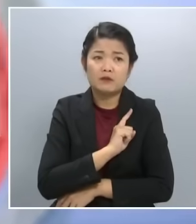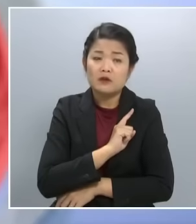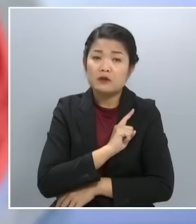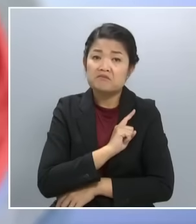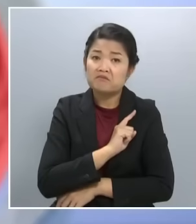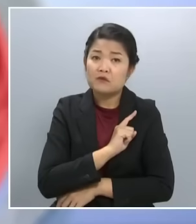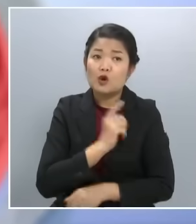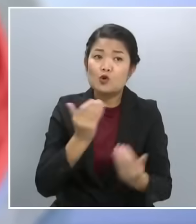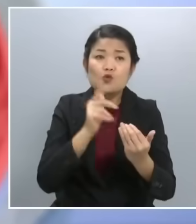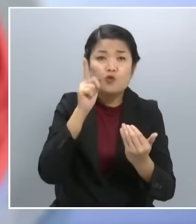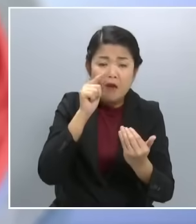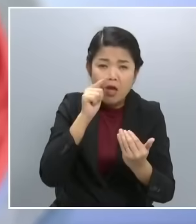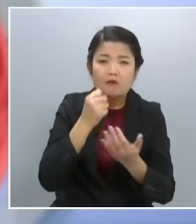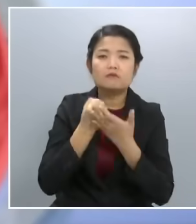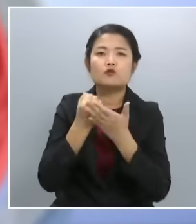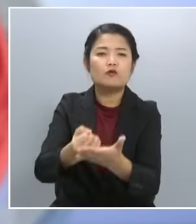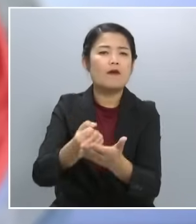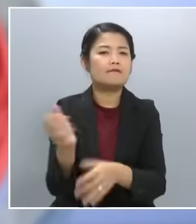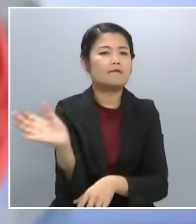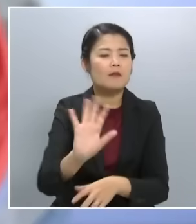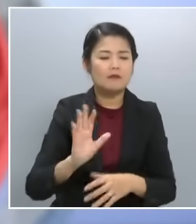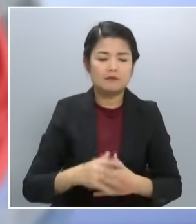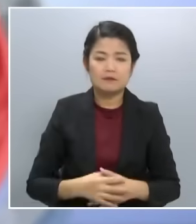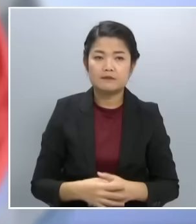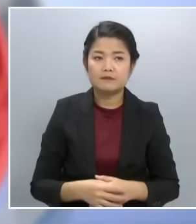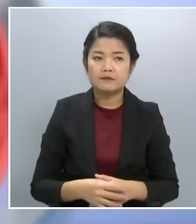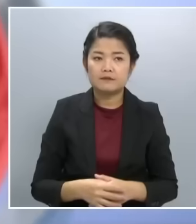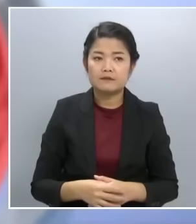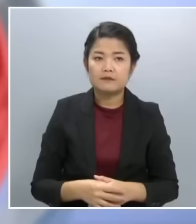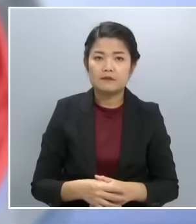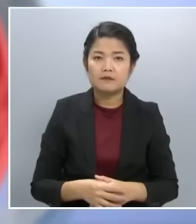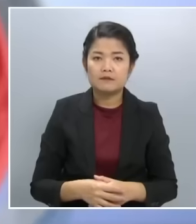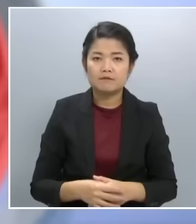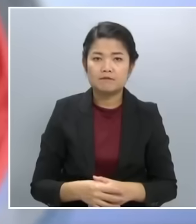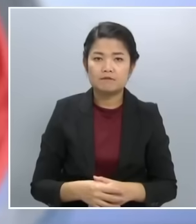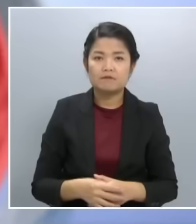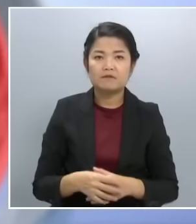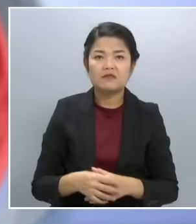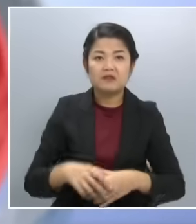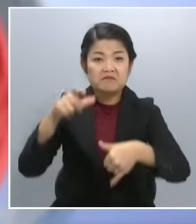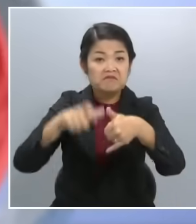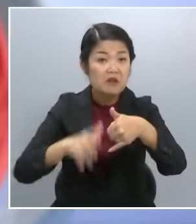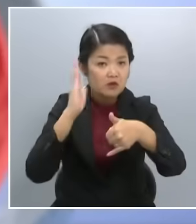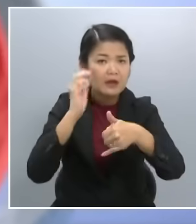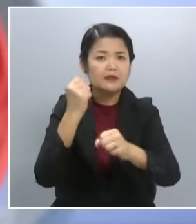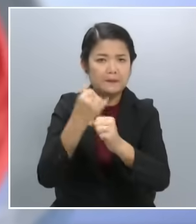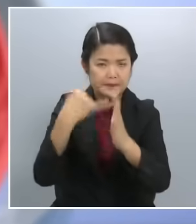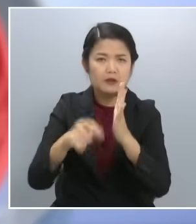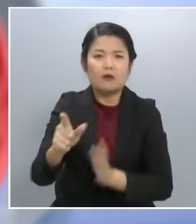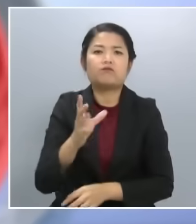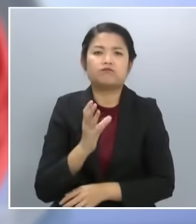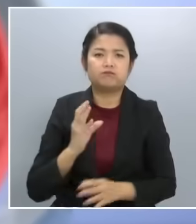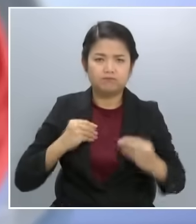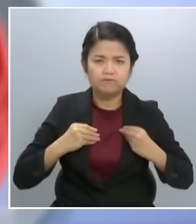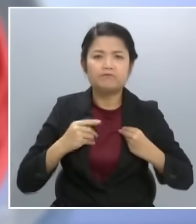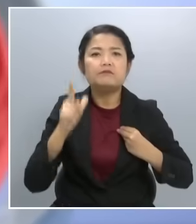แม่แม่ก็ไม่เข้าข้างเนี่ยนะฮะคือจะอะไรก็ตามแต่เนี่ยเราเป็นลูกผู้ชายทำผิดก็ต้องยอมรับผิดอันนี้คือแม่